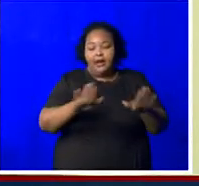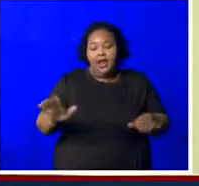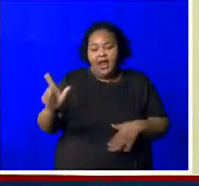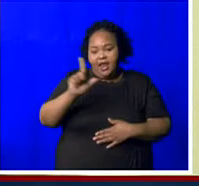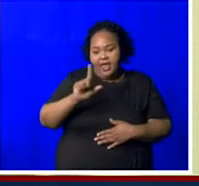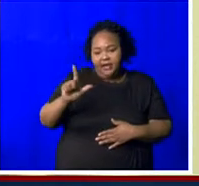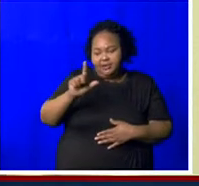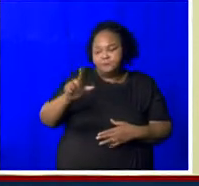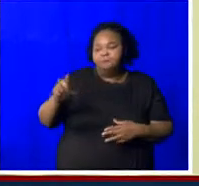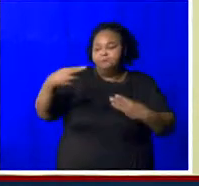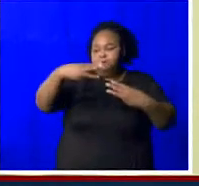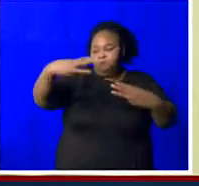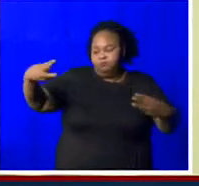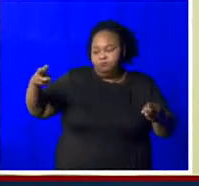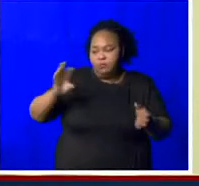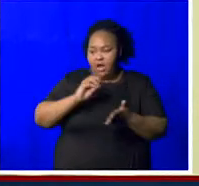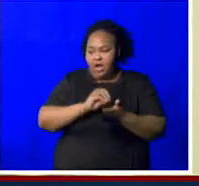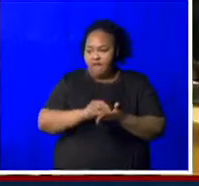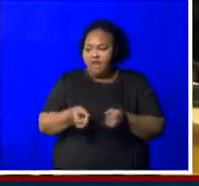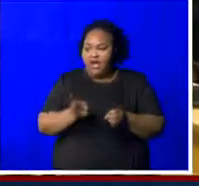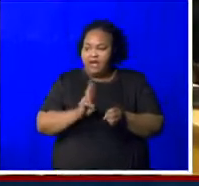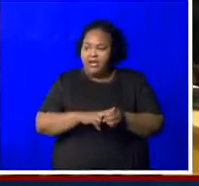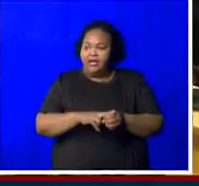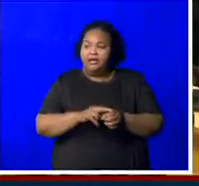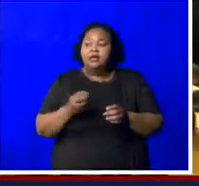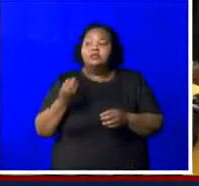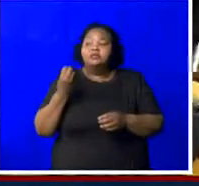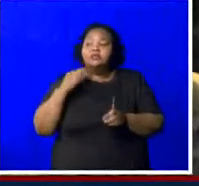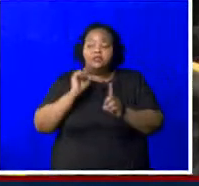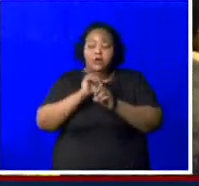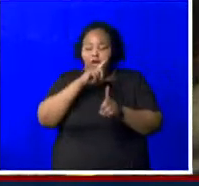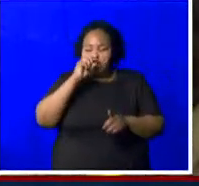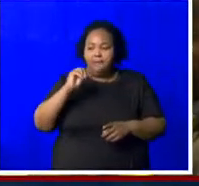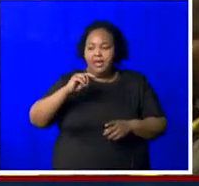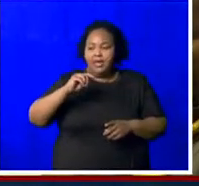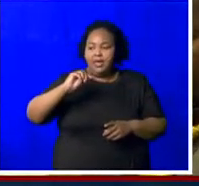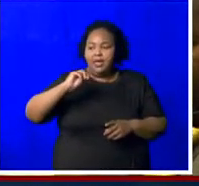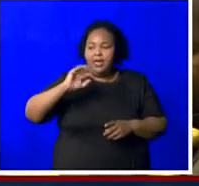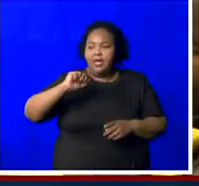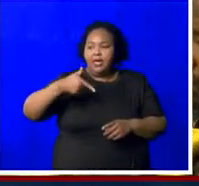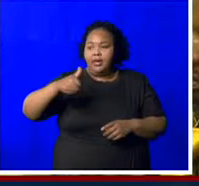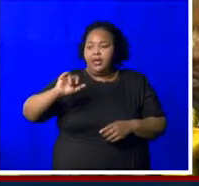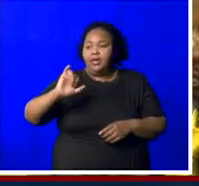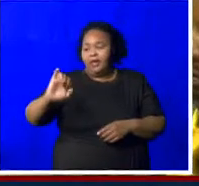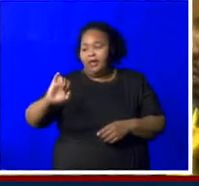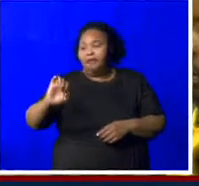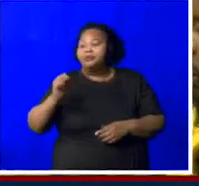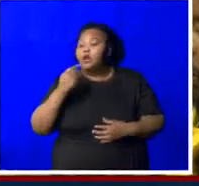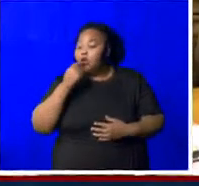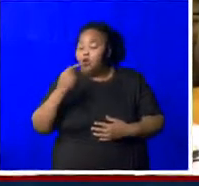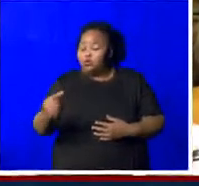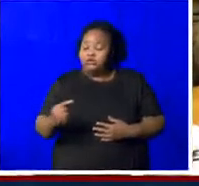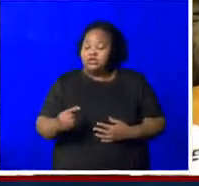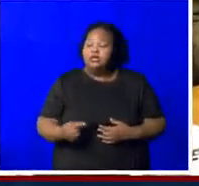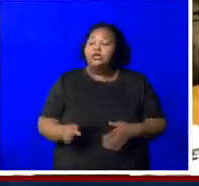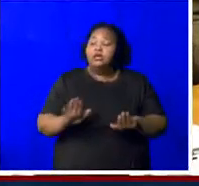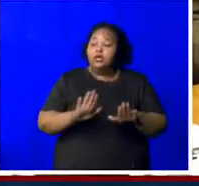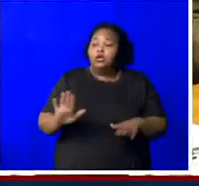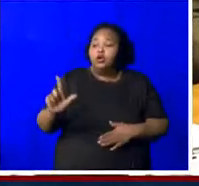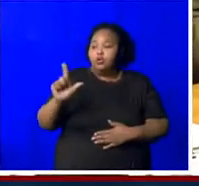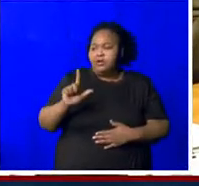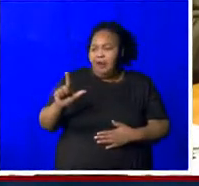Maggie naye lwatola ngephandle kwemshado ukuthi lo mhlaba omaku wakhe hayi babakhe Mathole. Thembi Nkosi uthi simanga